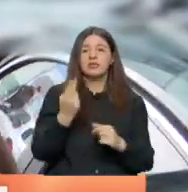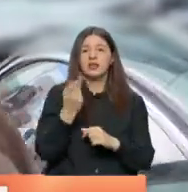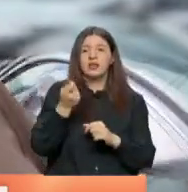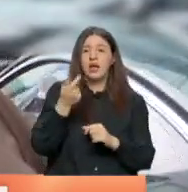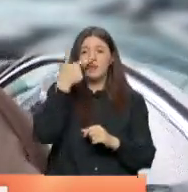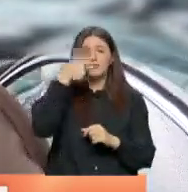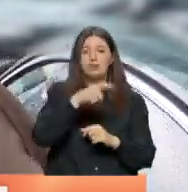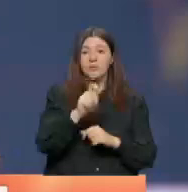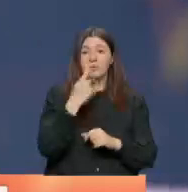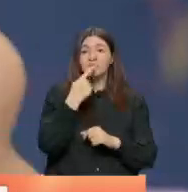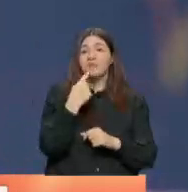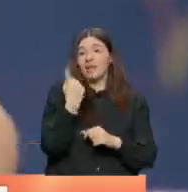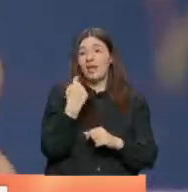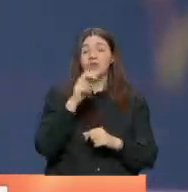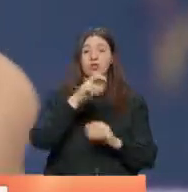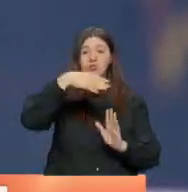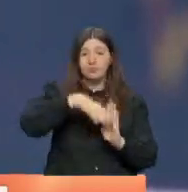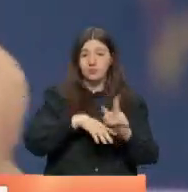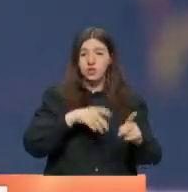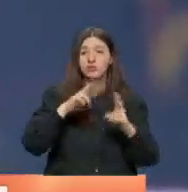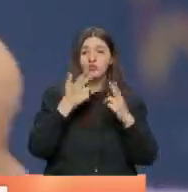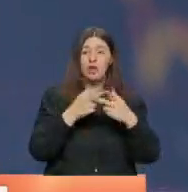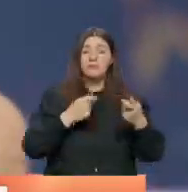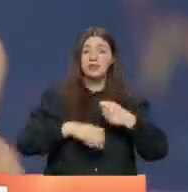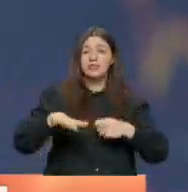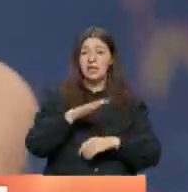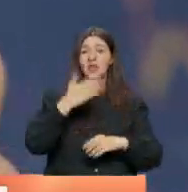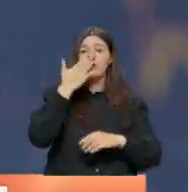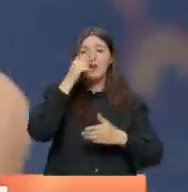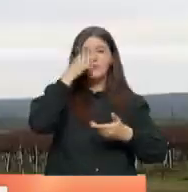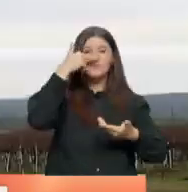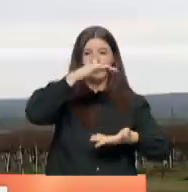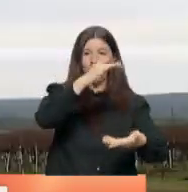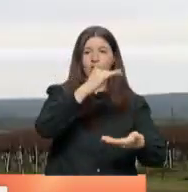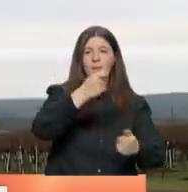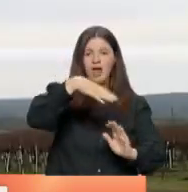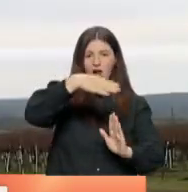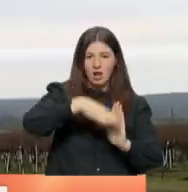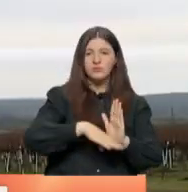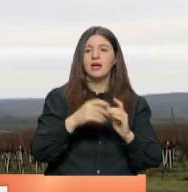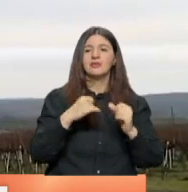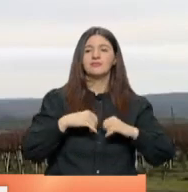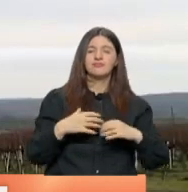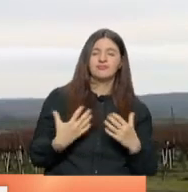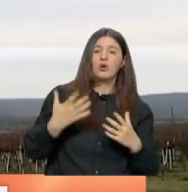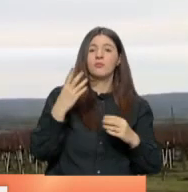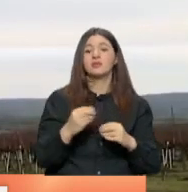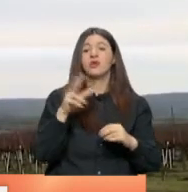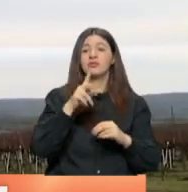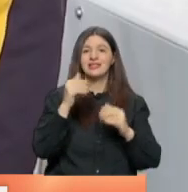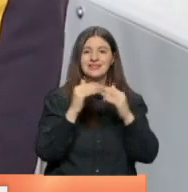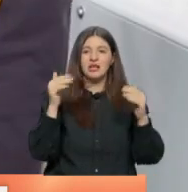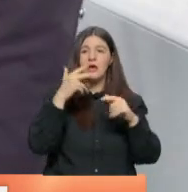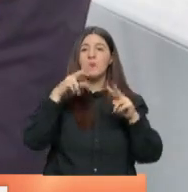liraya kullanıyorduk bir sene önce. Dolardaki düşüş, dünya piyasalarında ham petrolün varil fiyatının gerilemesi, gevşemesi. 30 lira